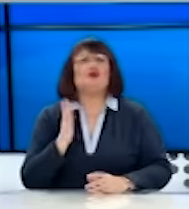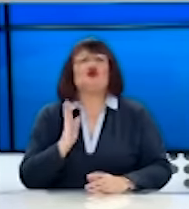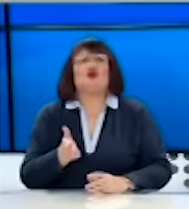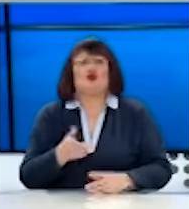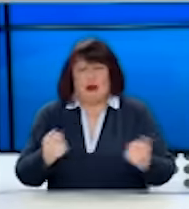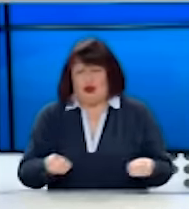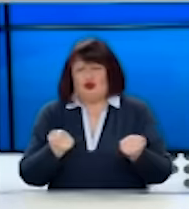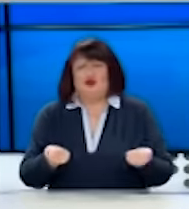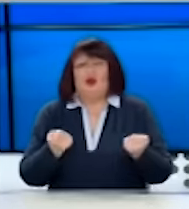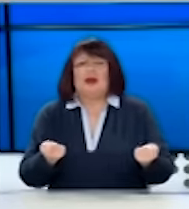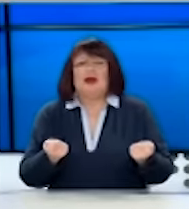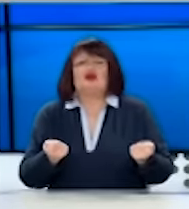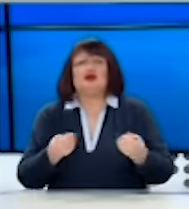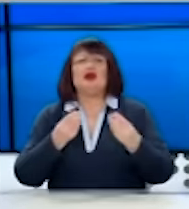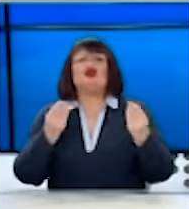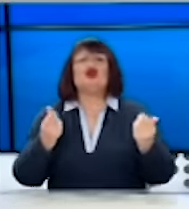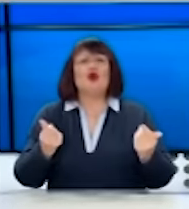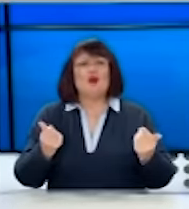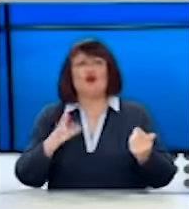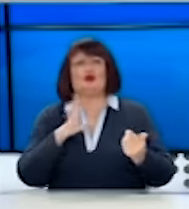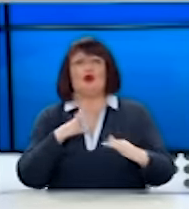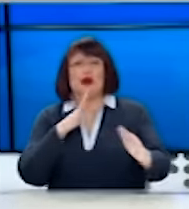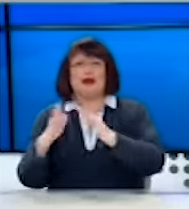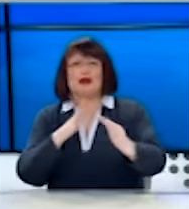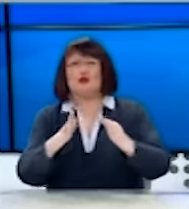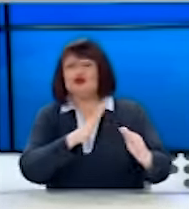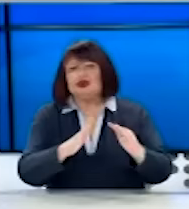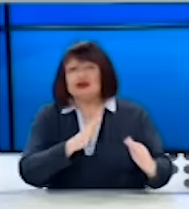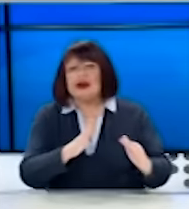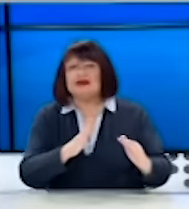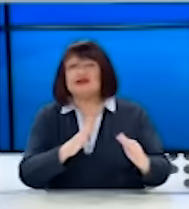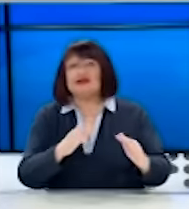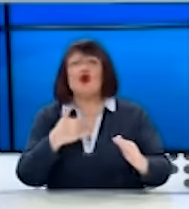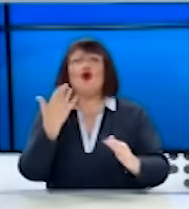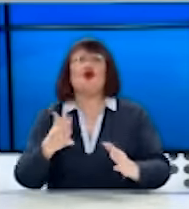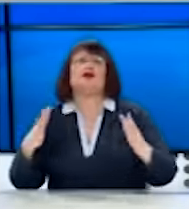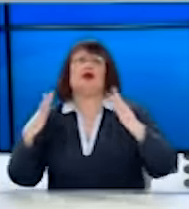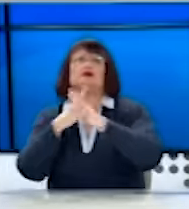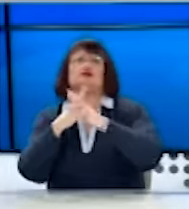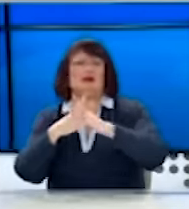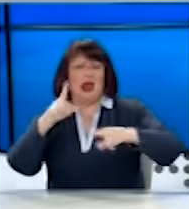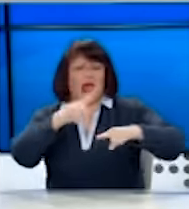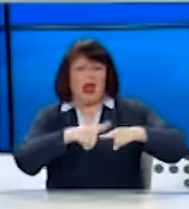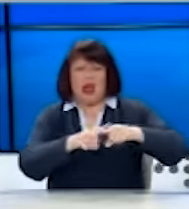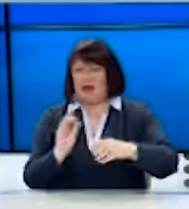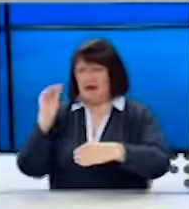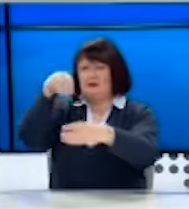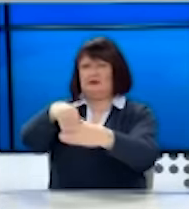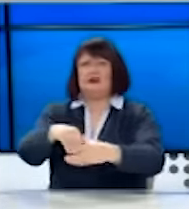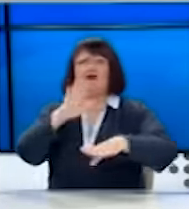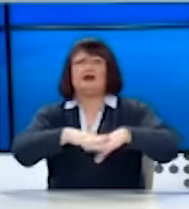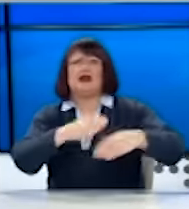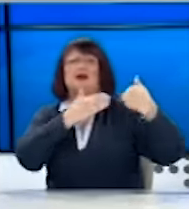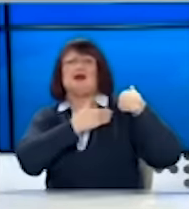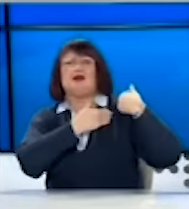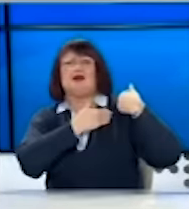να αξιοποιηθεί ο μηχανισμός της πολιτικής προστασίας σε συνθήκες κλιμάκωσης της εμπλοκής της Ελλάδας με ευθύνη της